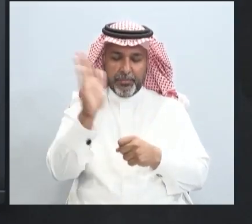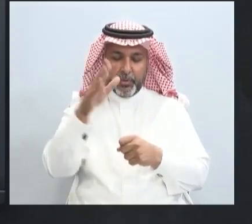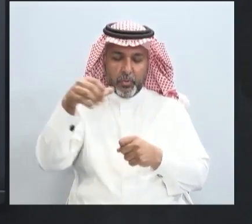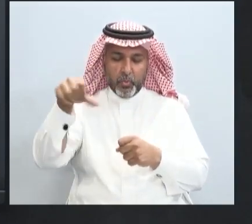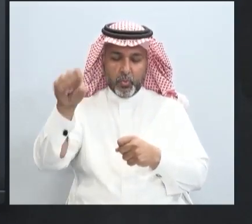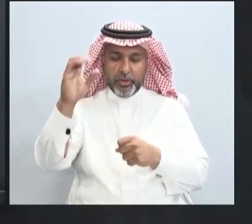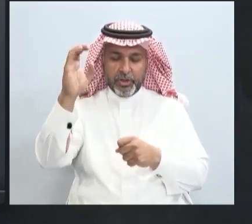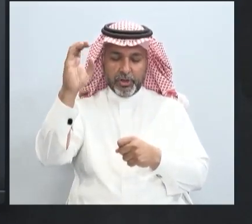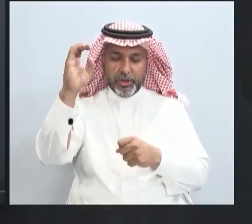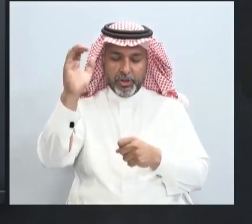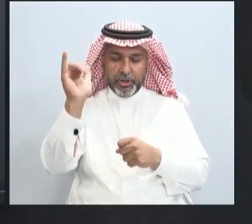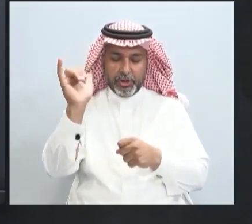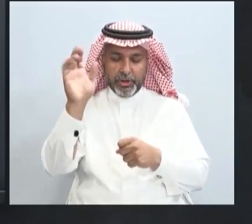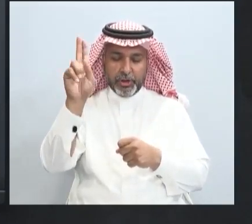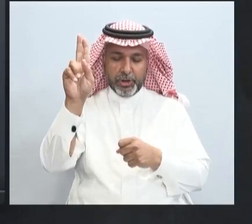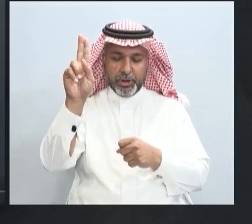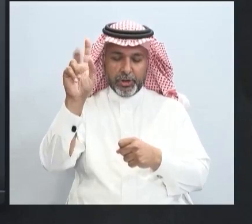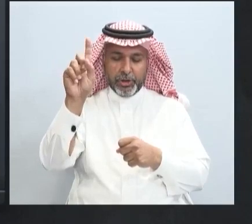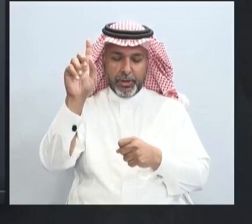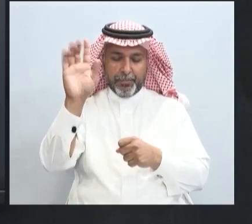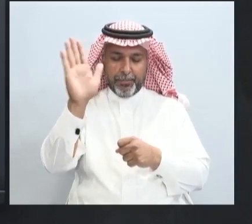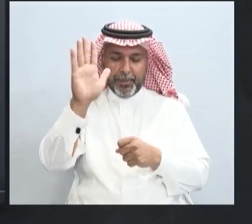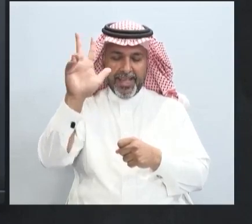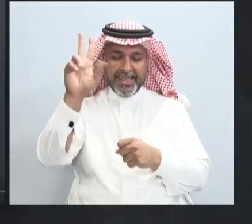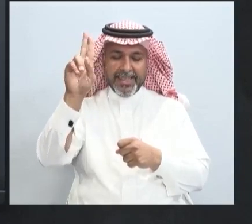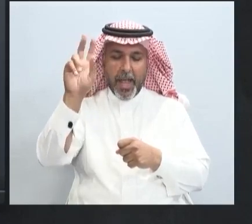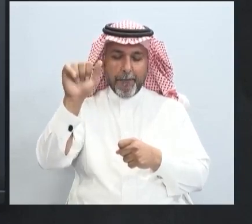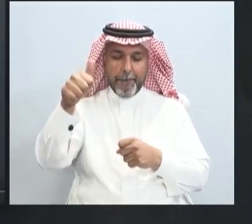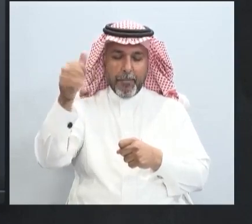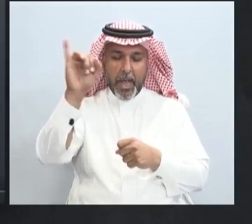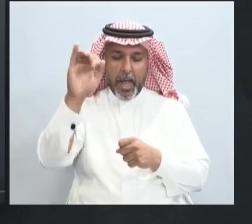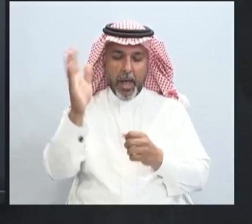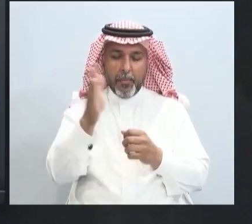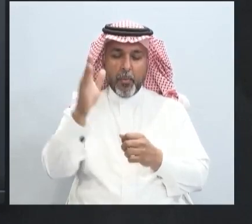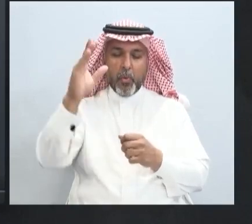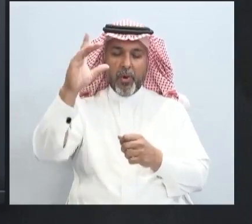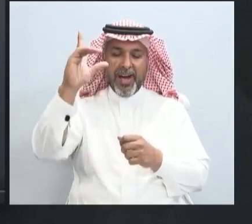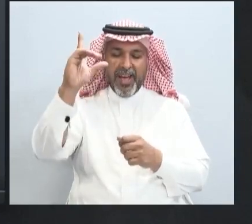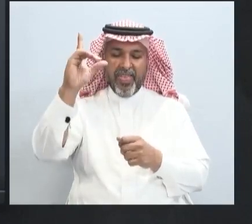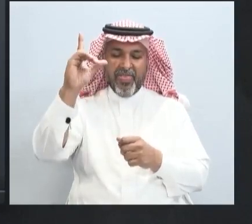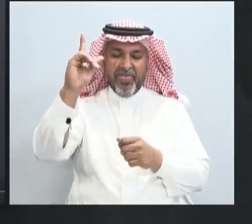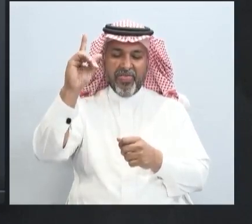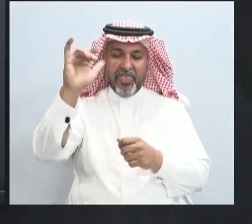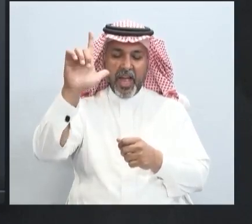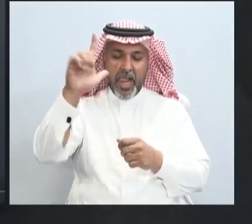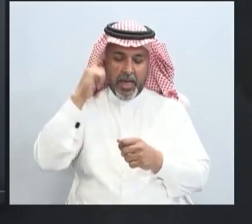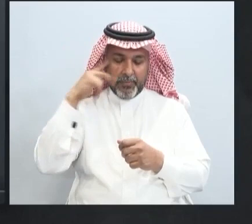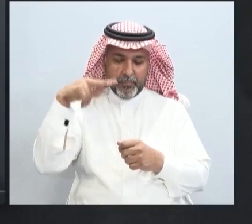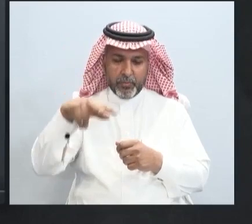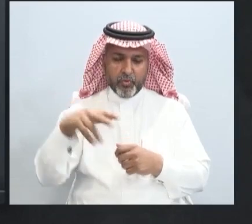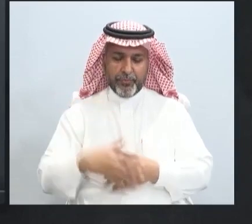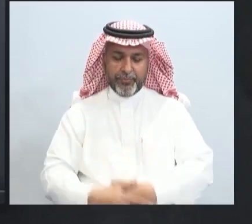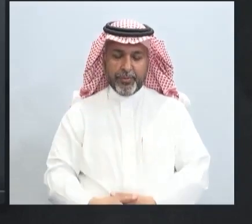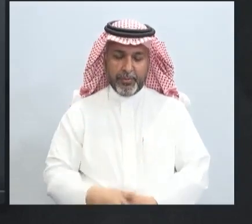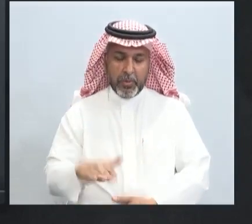الدوال المتبقيه عندنا داله الكوتان وداله السك وداله الكوسك نبغى نعرف ايضا سعتها هل معرفه او